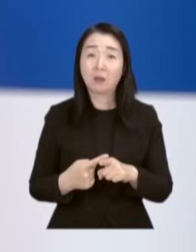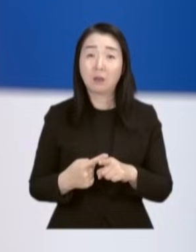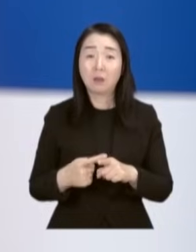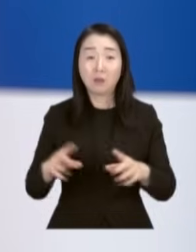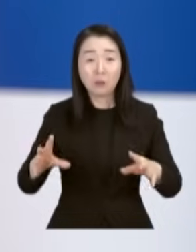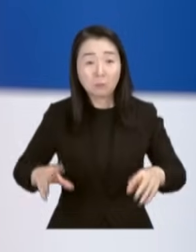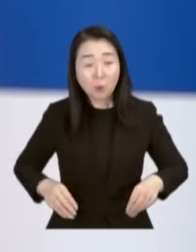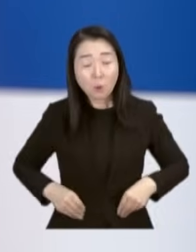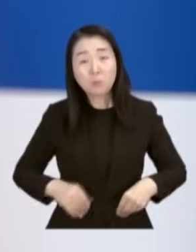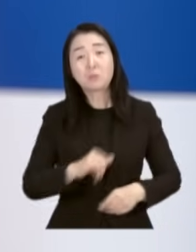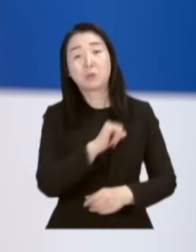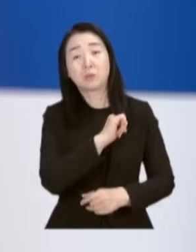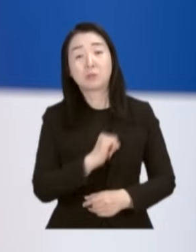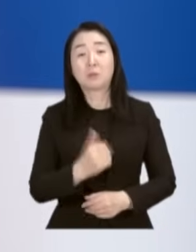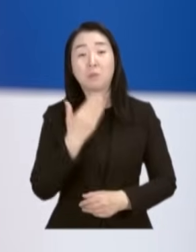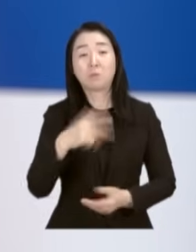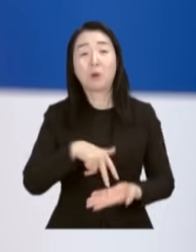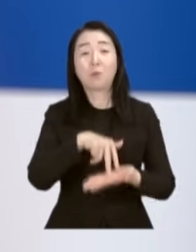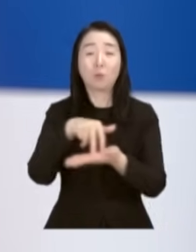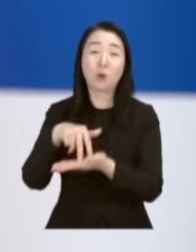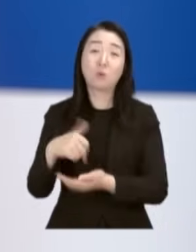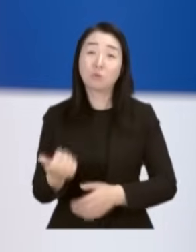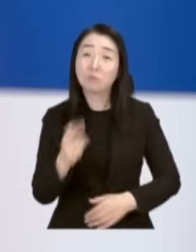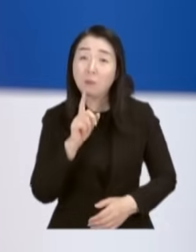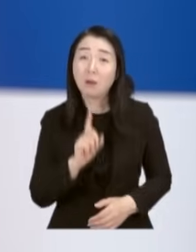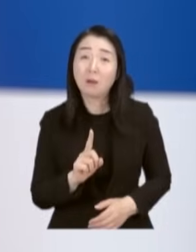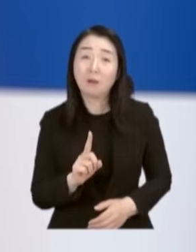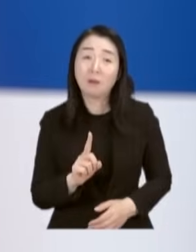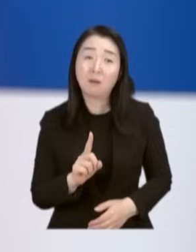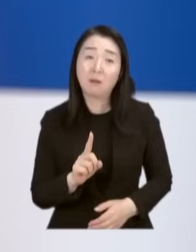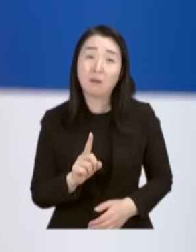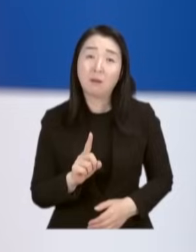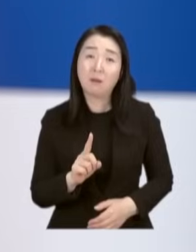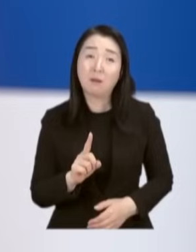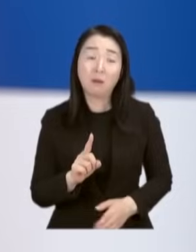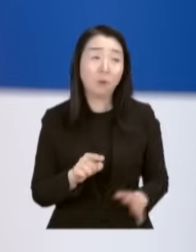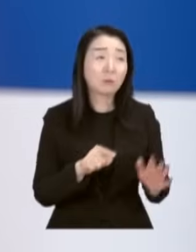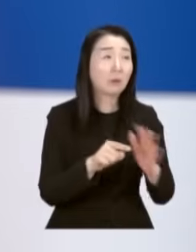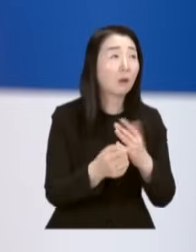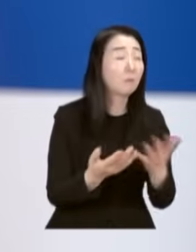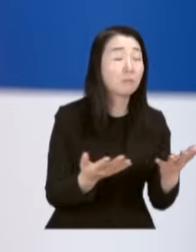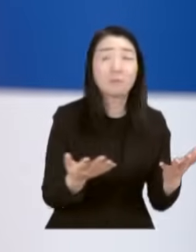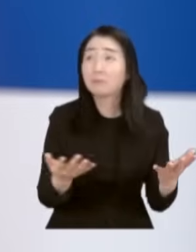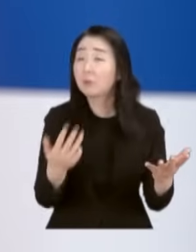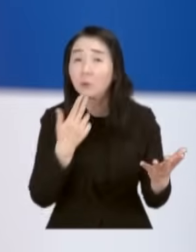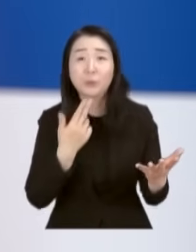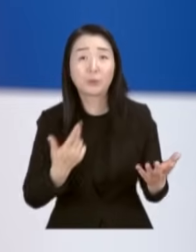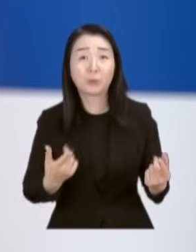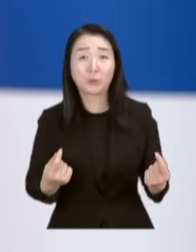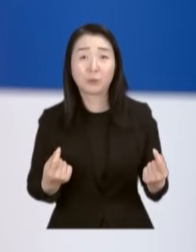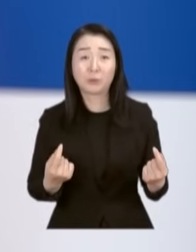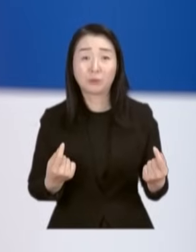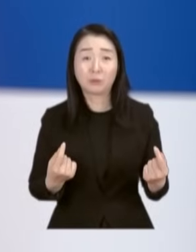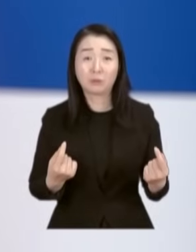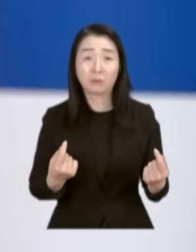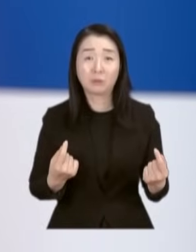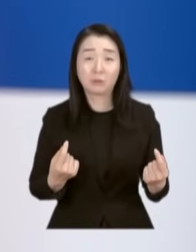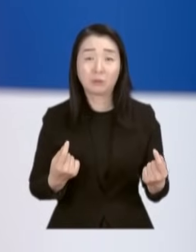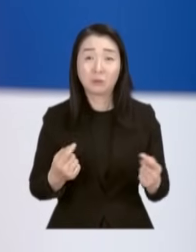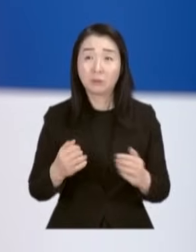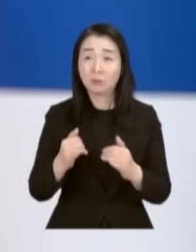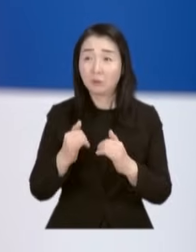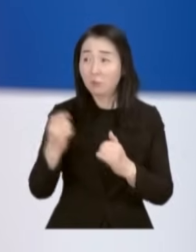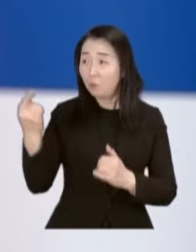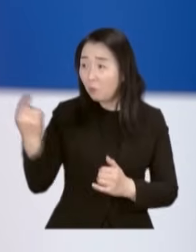날부터 배고픔은 참겠는데 외로워 죽겠어. 가도 어디 나갈 데도 없고